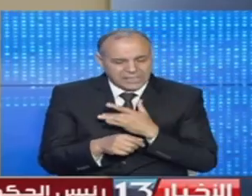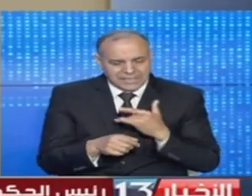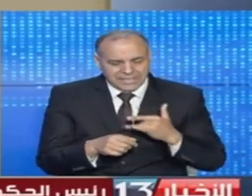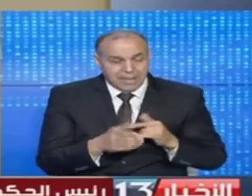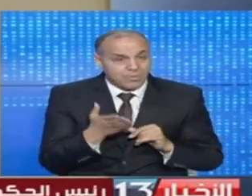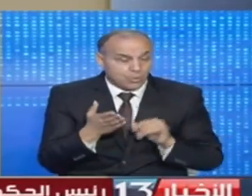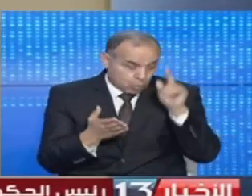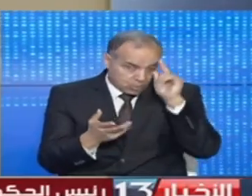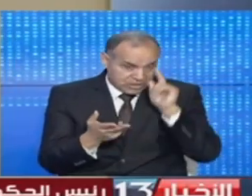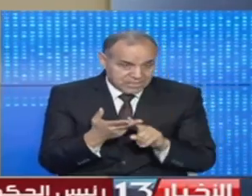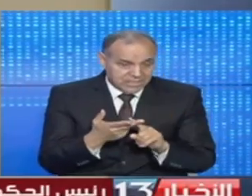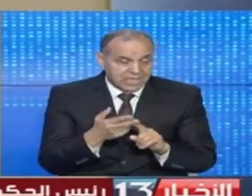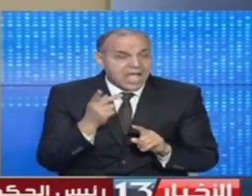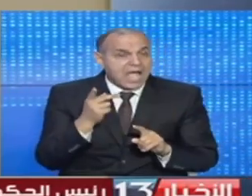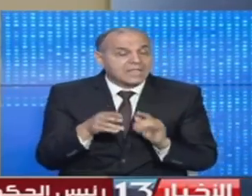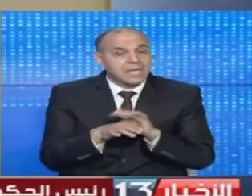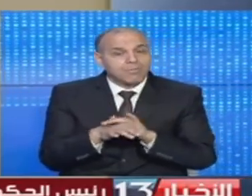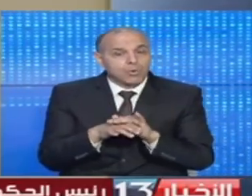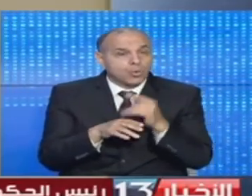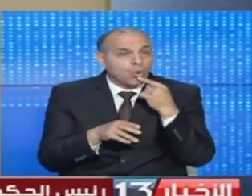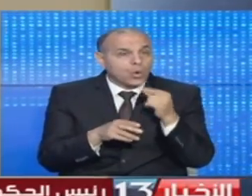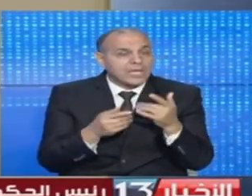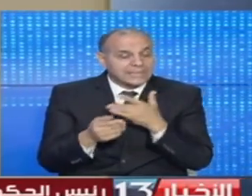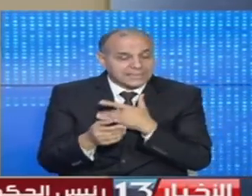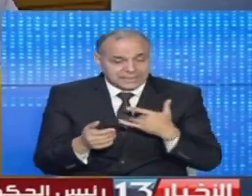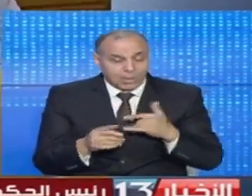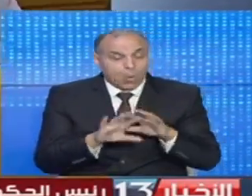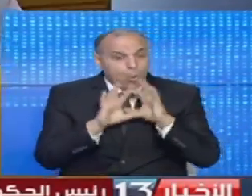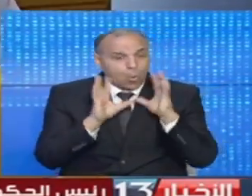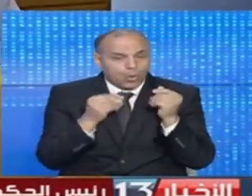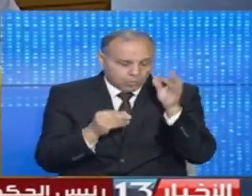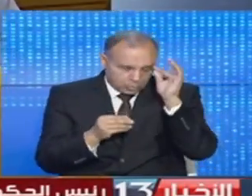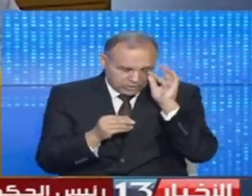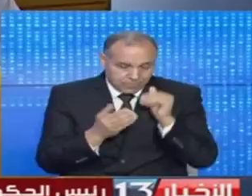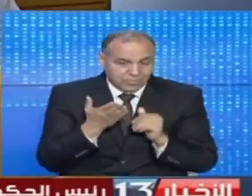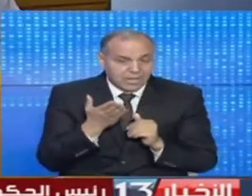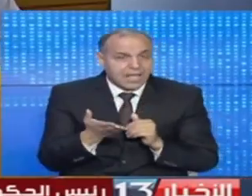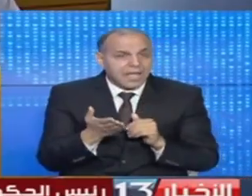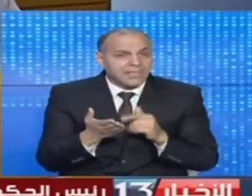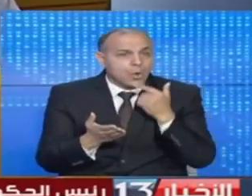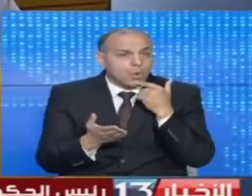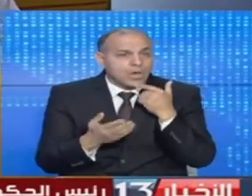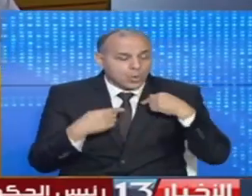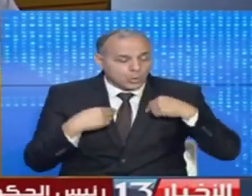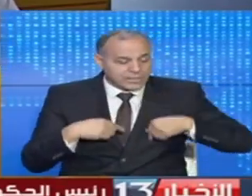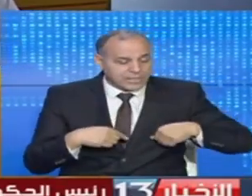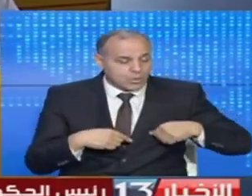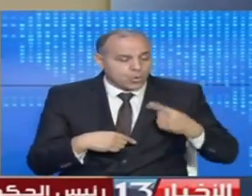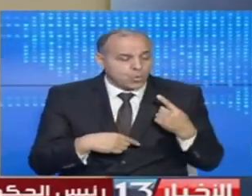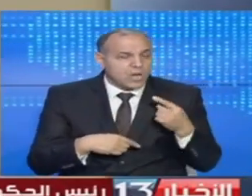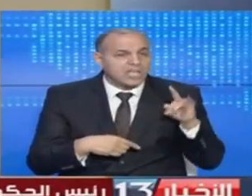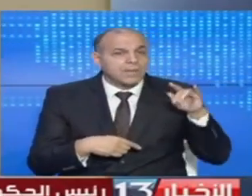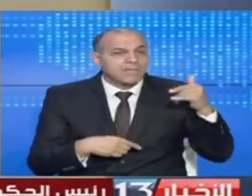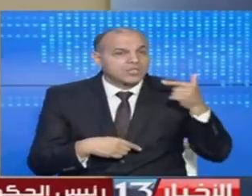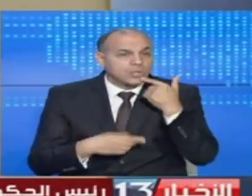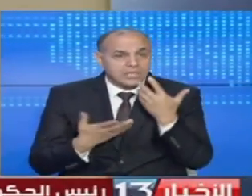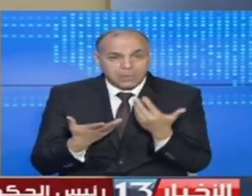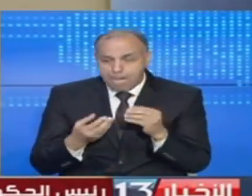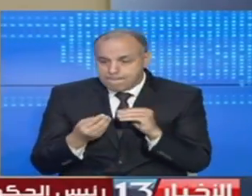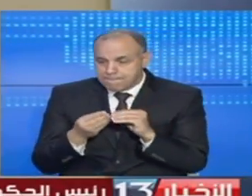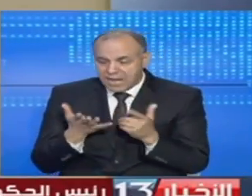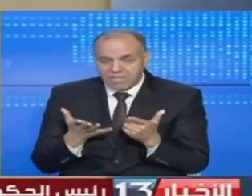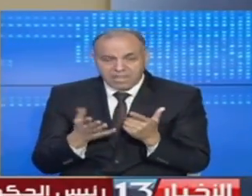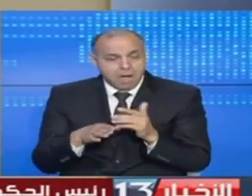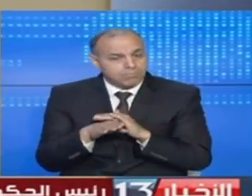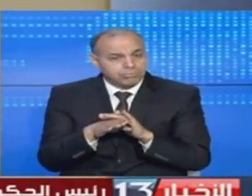بالبلاد وفيما يتعلق بالوضع الصحي العام بالبلاد وصف رئيس الحكومه هشام المشيشي الوضع الوبائي